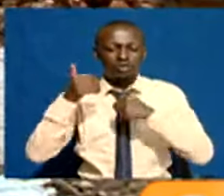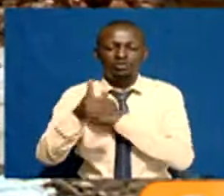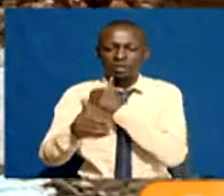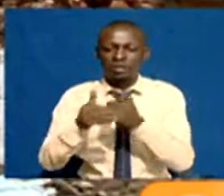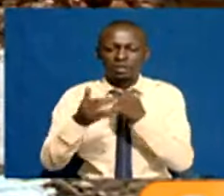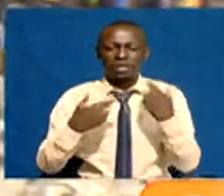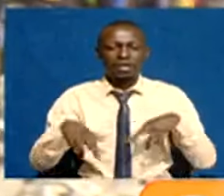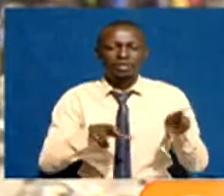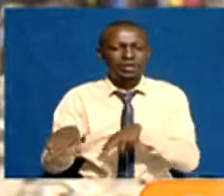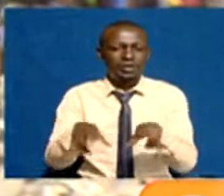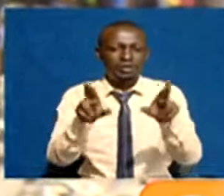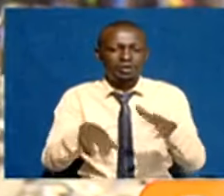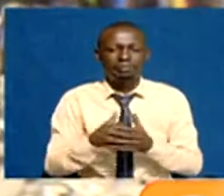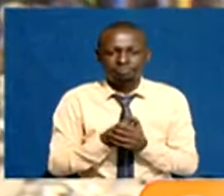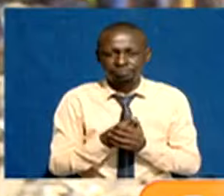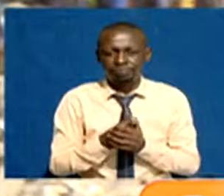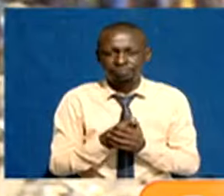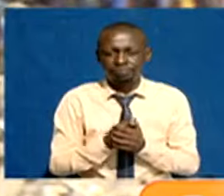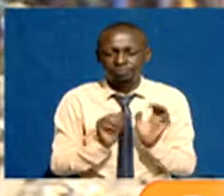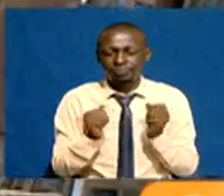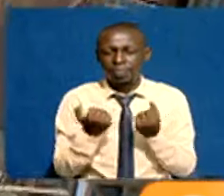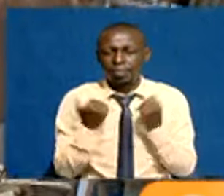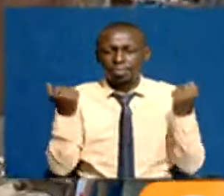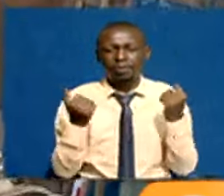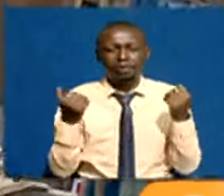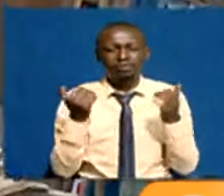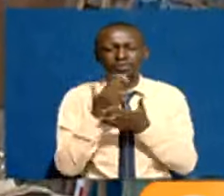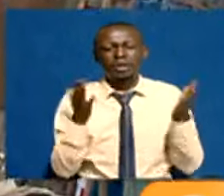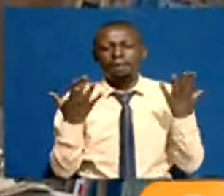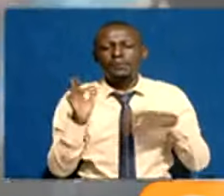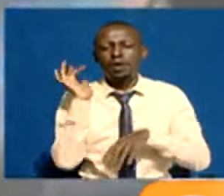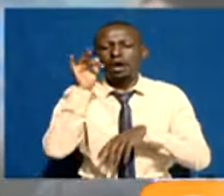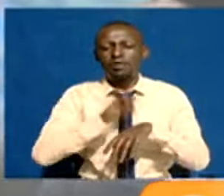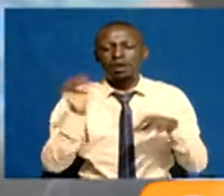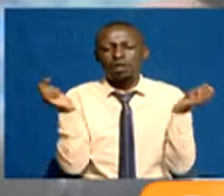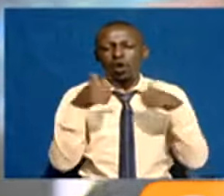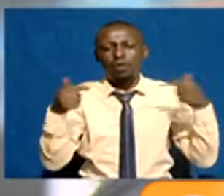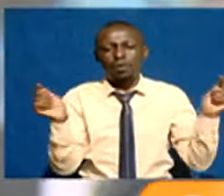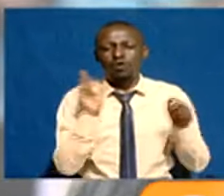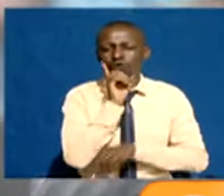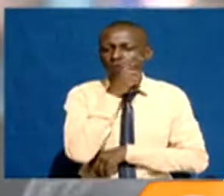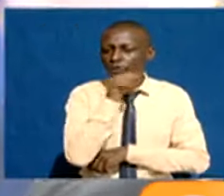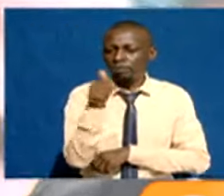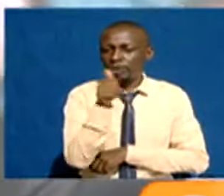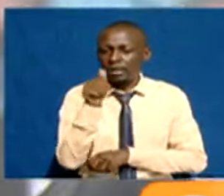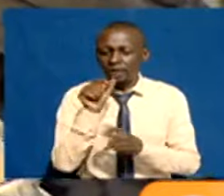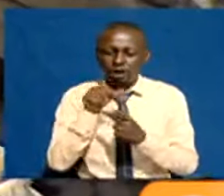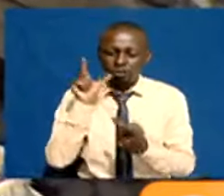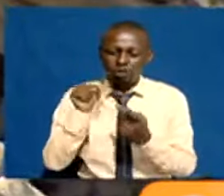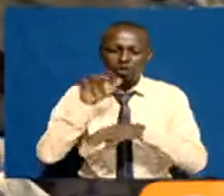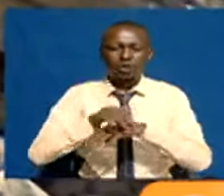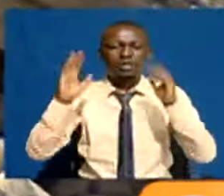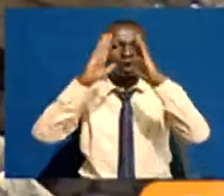from riparian zones. The exercise has been met with the protest among those affected and with no alternative housing solutions.